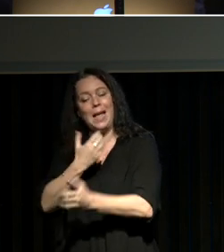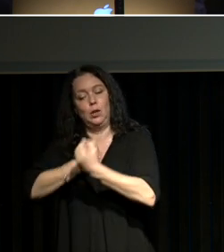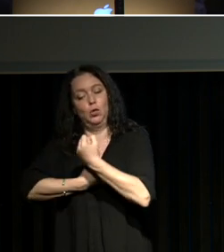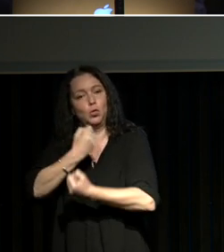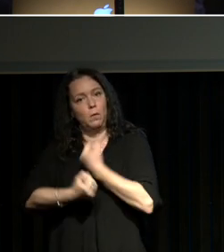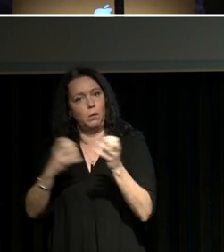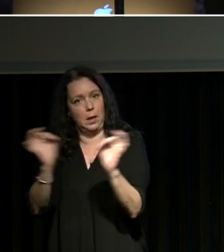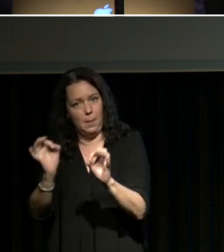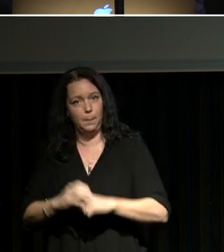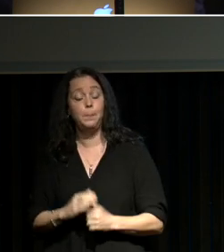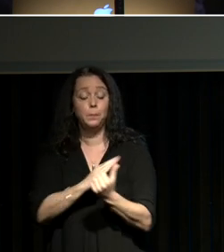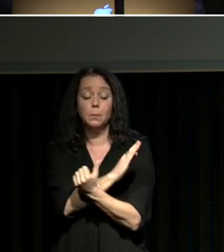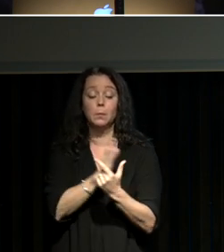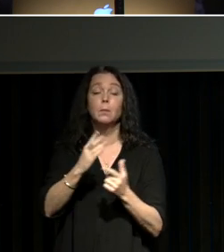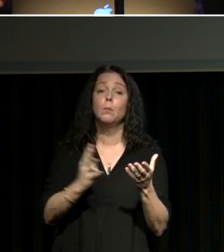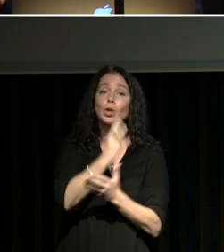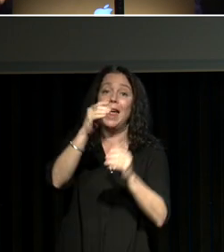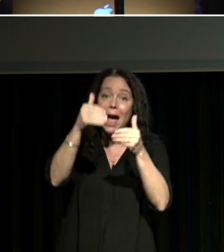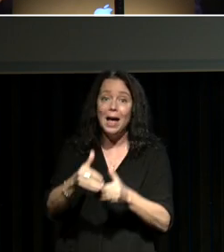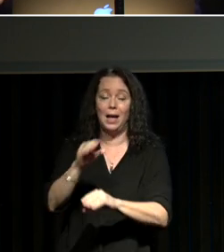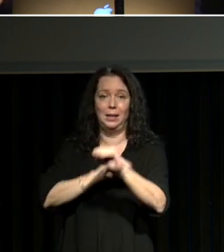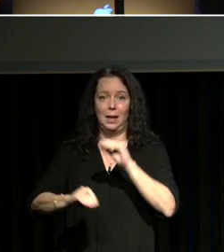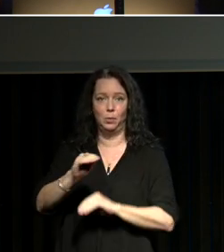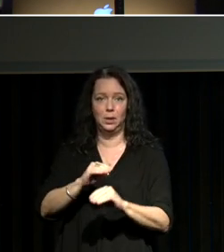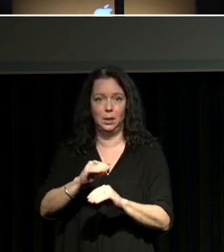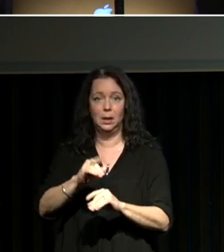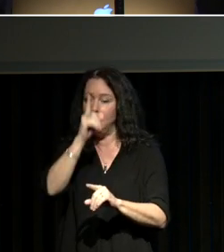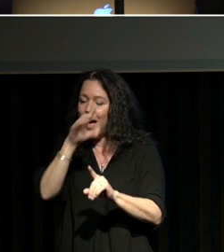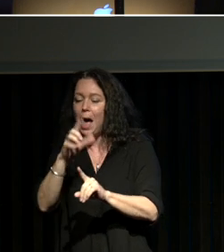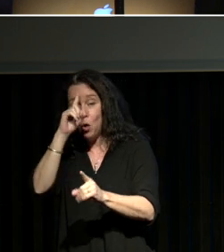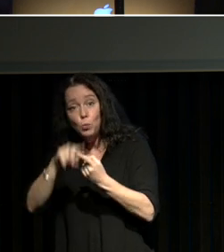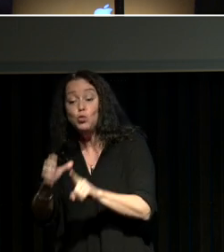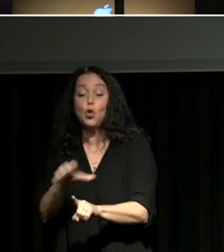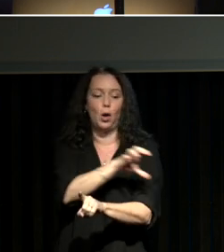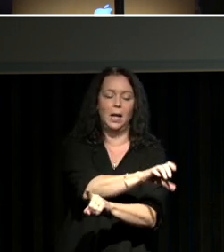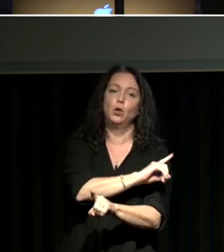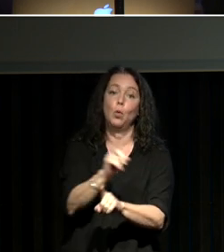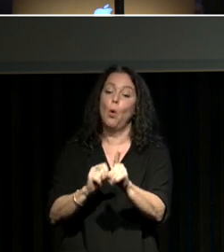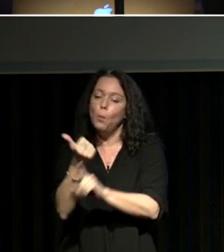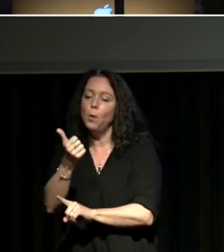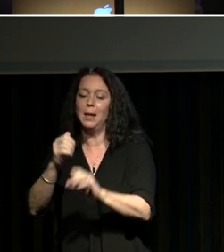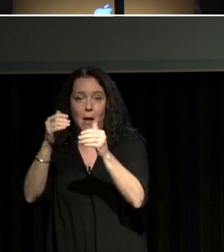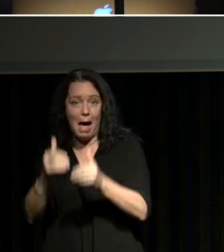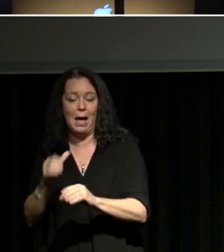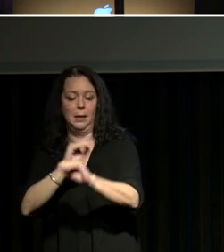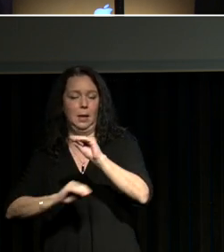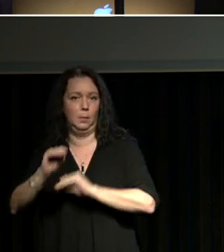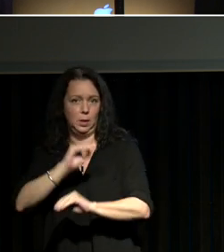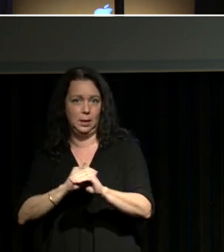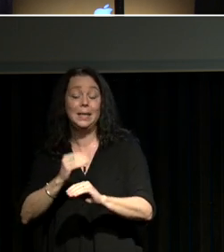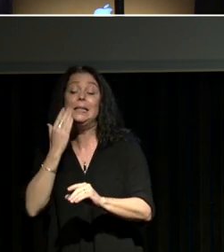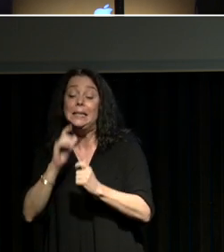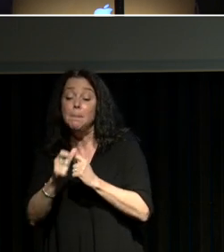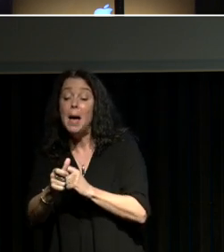c'est un projet d'arrêt thérapeutique et c'est pas un projet de don d'organes. Donc d'abord, on doit mener à bien un projet d'arrêt thérapeutique, et si le don est